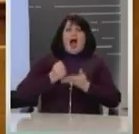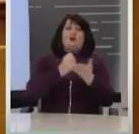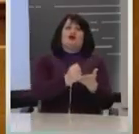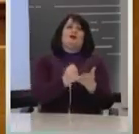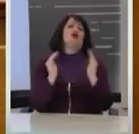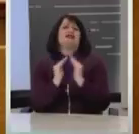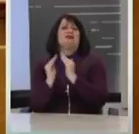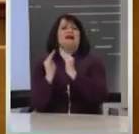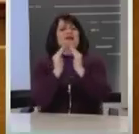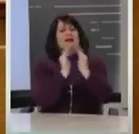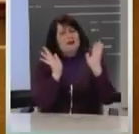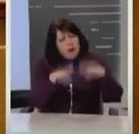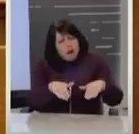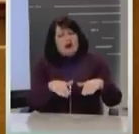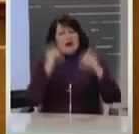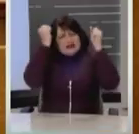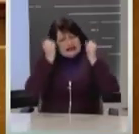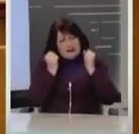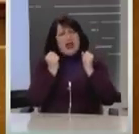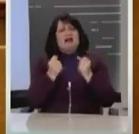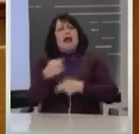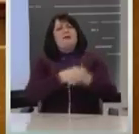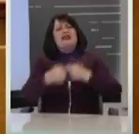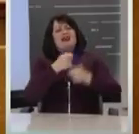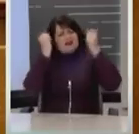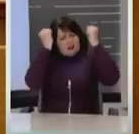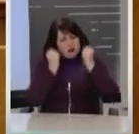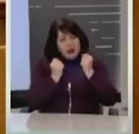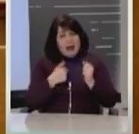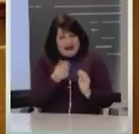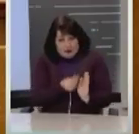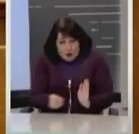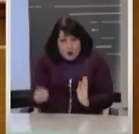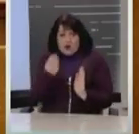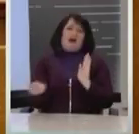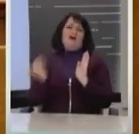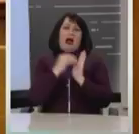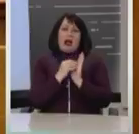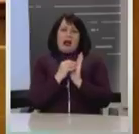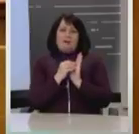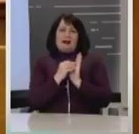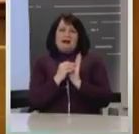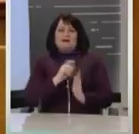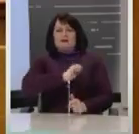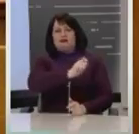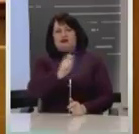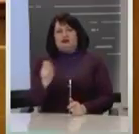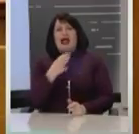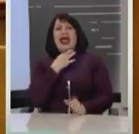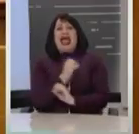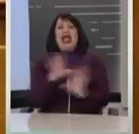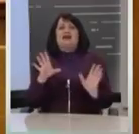και επιχειρήσεις που υπέστησαν ζημιές, προχωρήσαμε επιπλέον και στη διανομή μιας